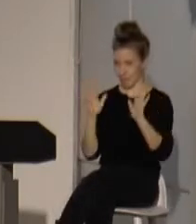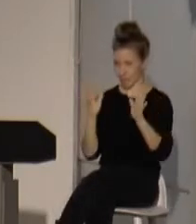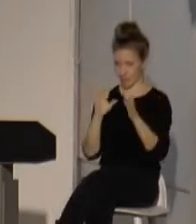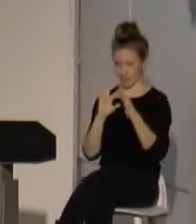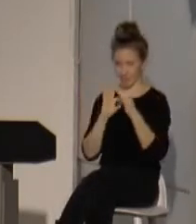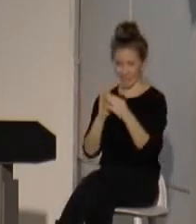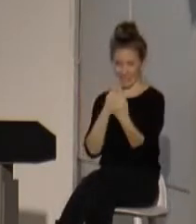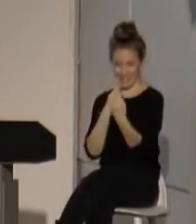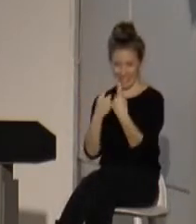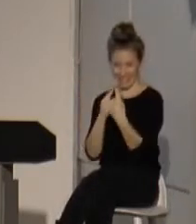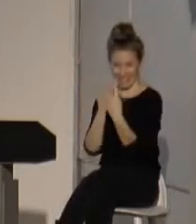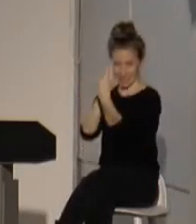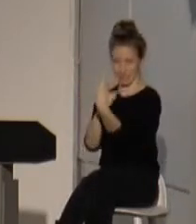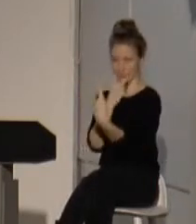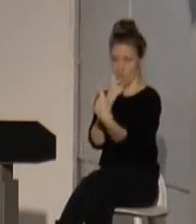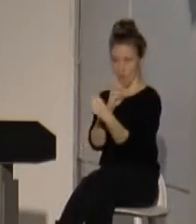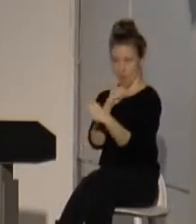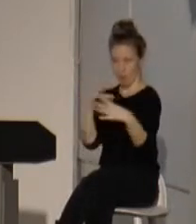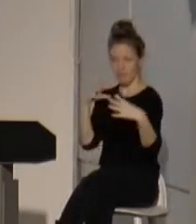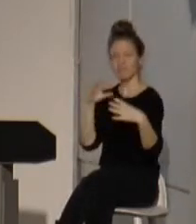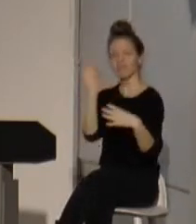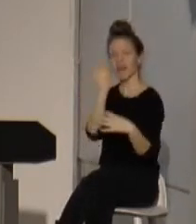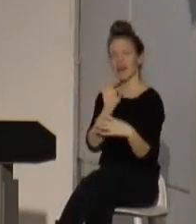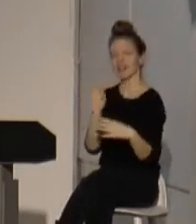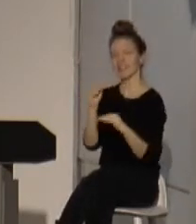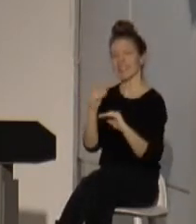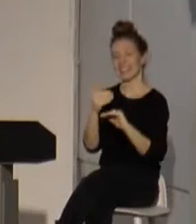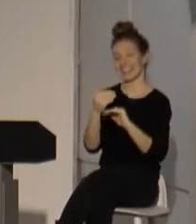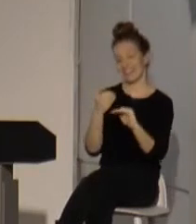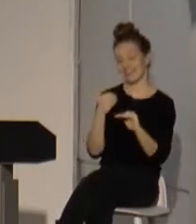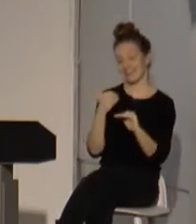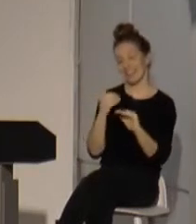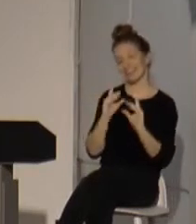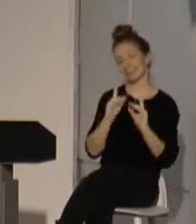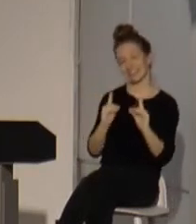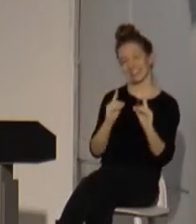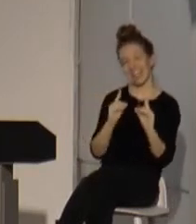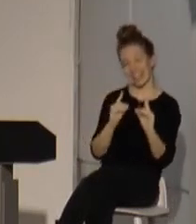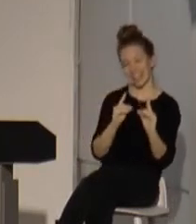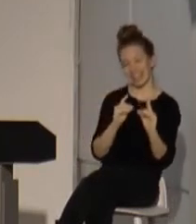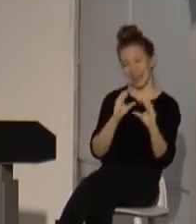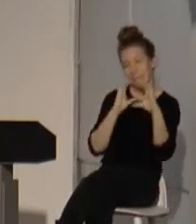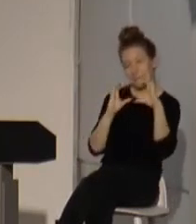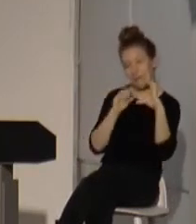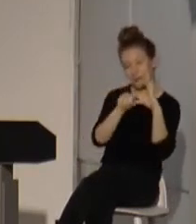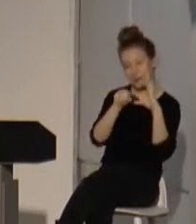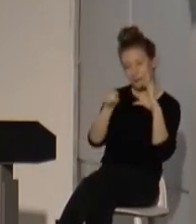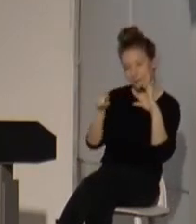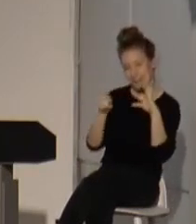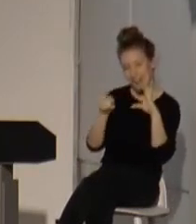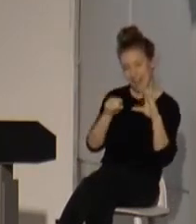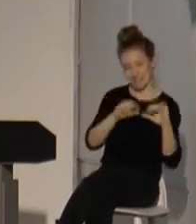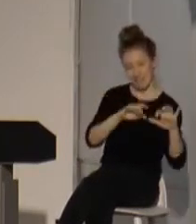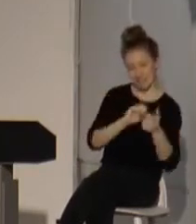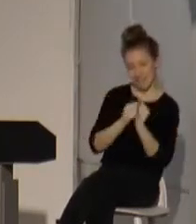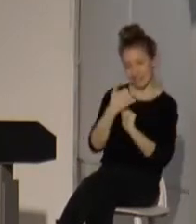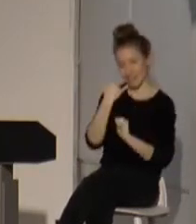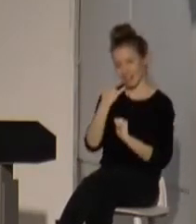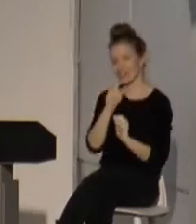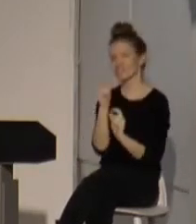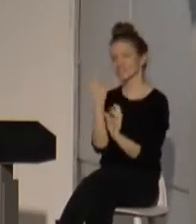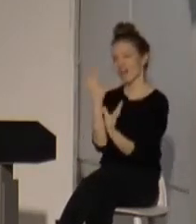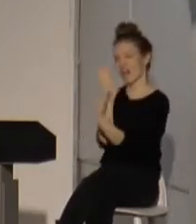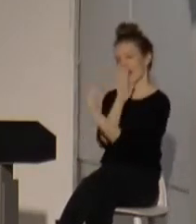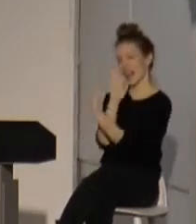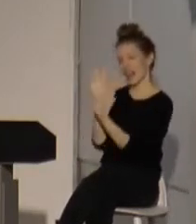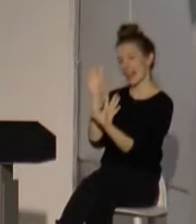של פנים על פנים, עדיין דרך המדיומים האלה אפשר להעלים אותם לחלוטין ולהתקבל